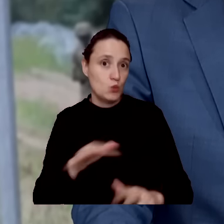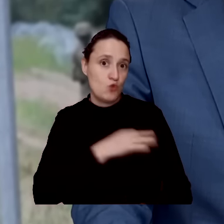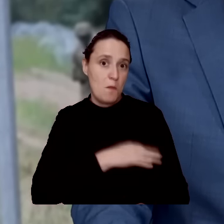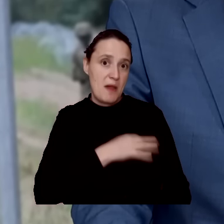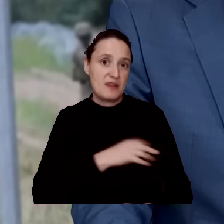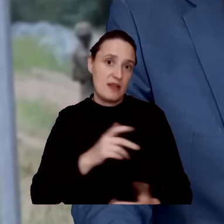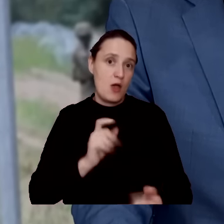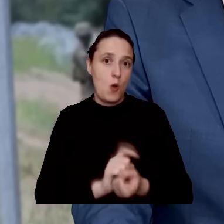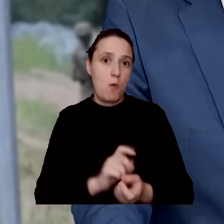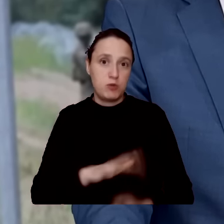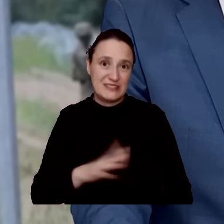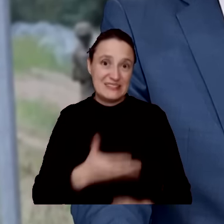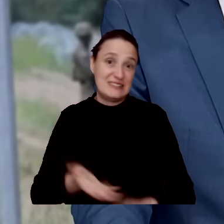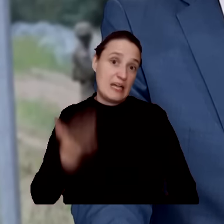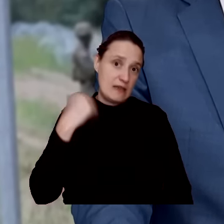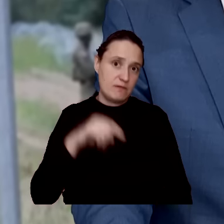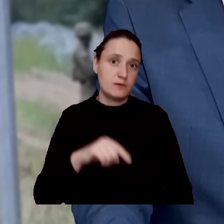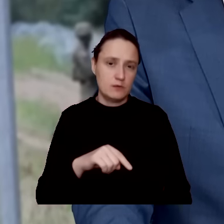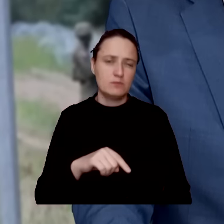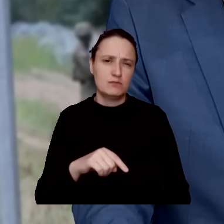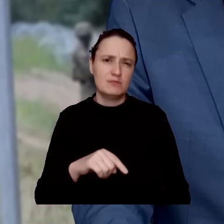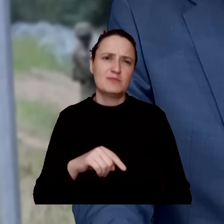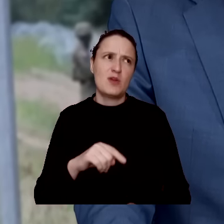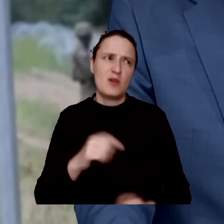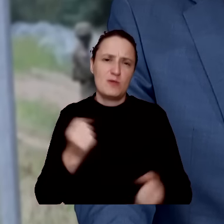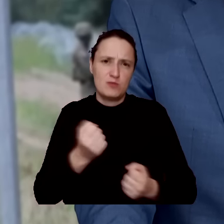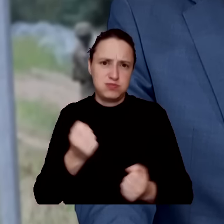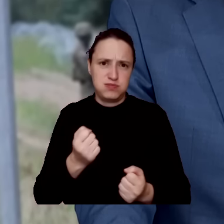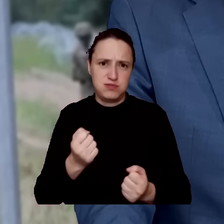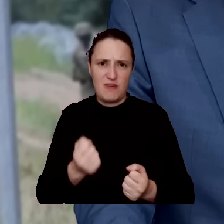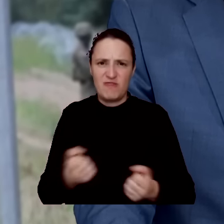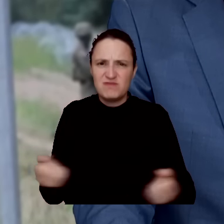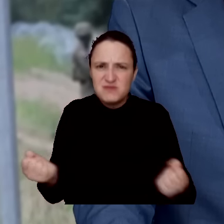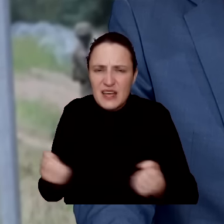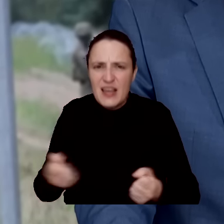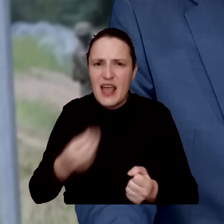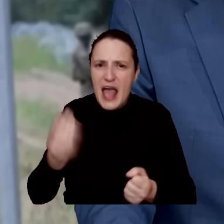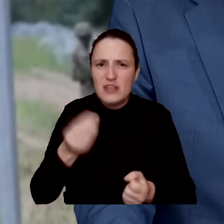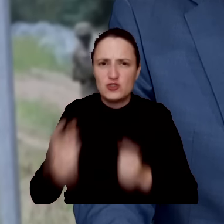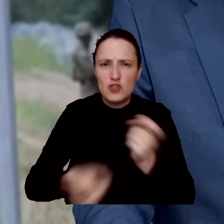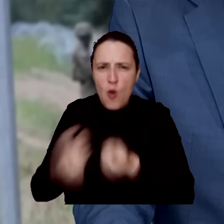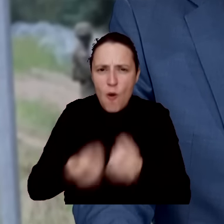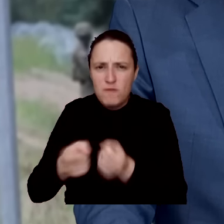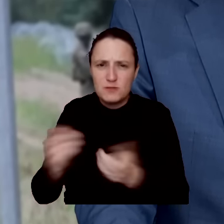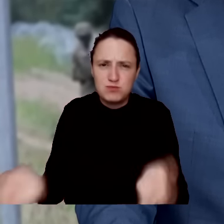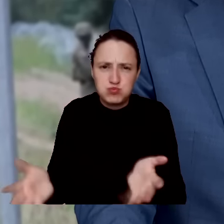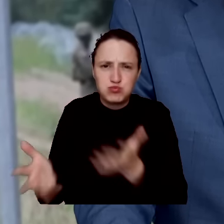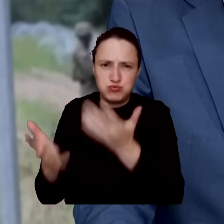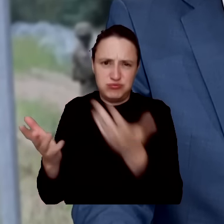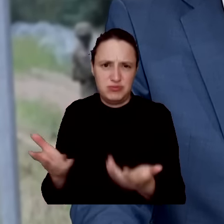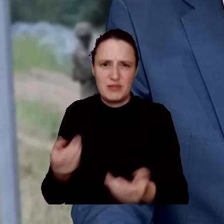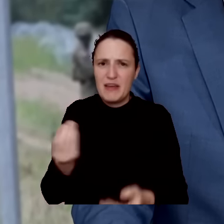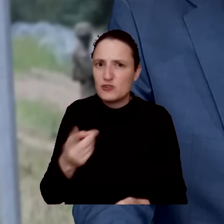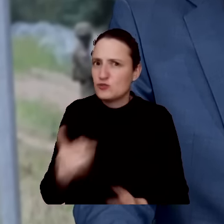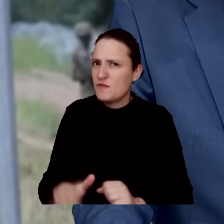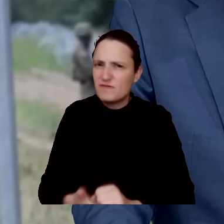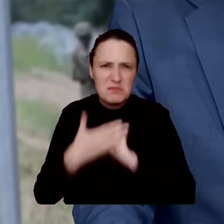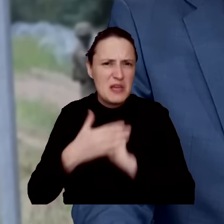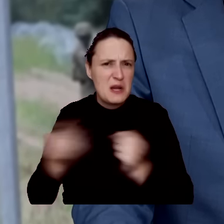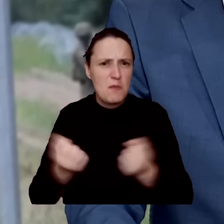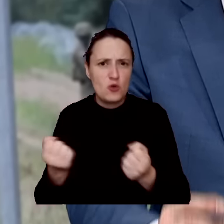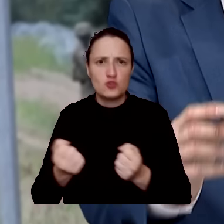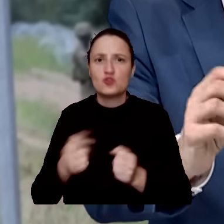opozycyjnych, mówiąc tak zupełnie kolokwialnie, dolewało jeszcze oliwy do ognia, dawało do pieca, bardzo mocno wspierało działania